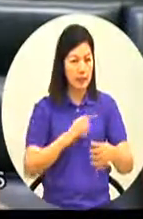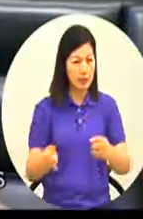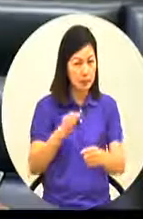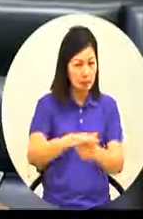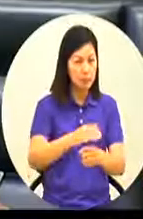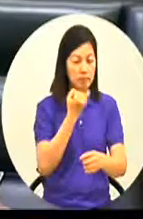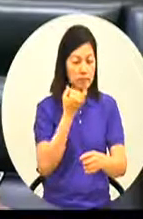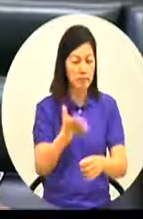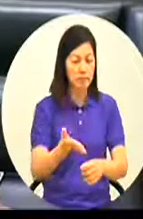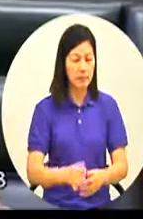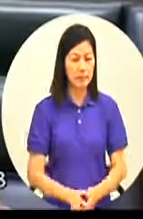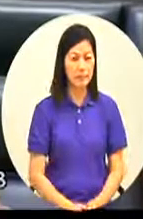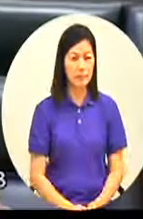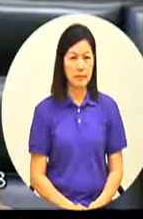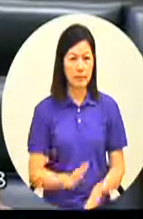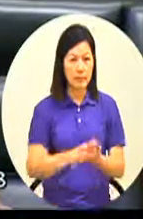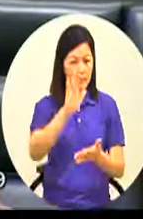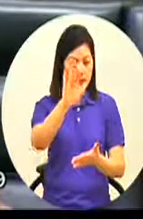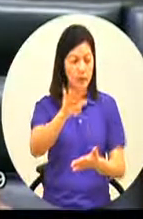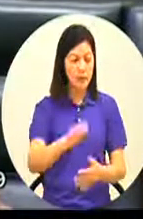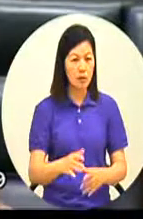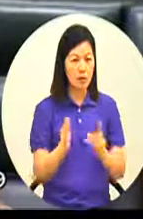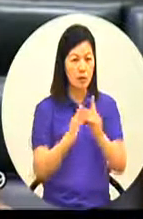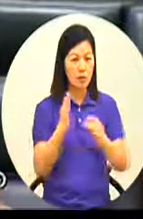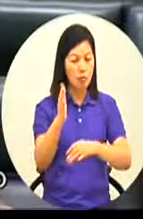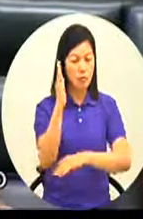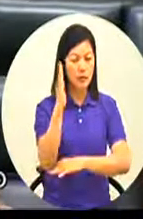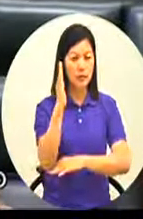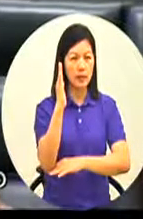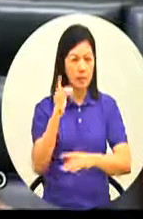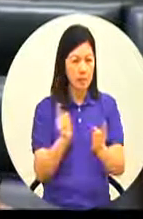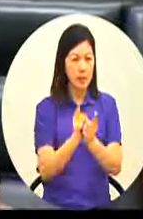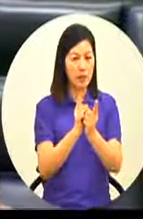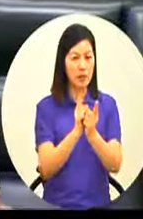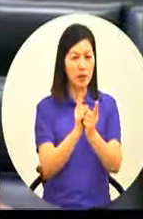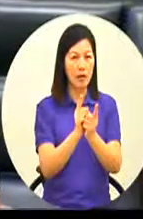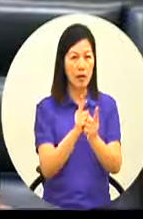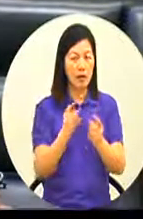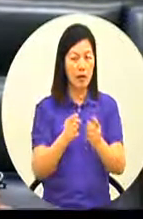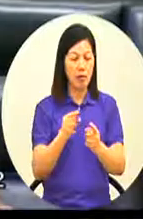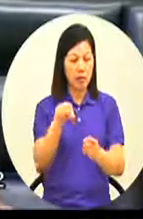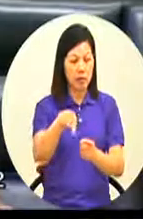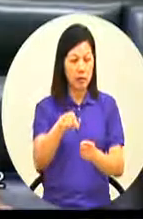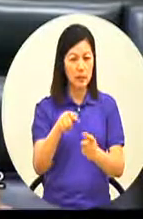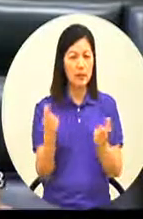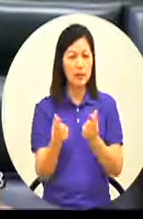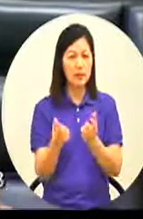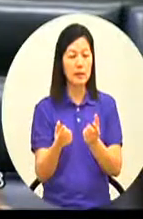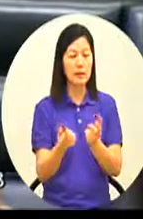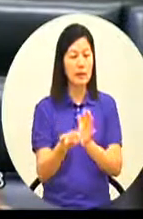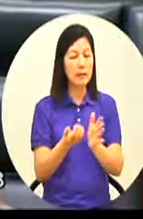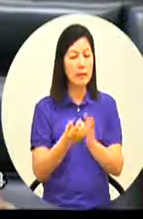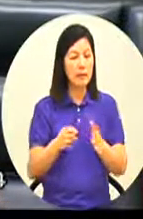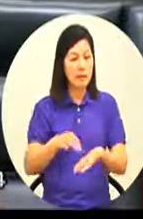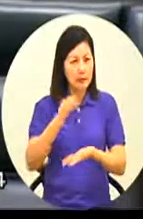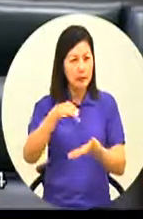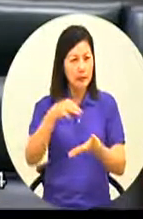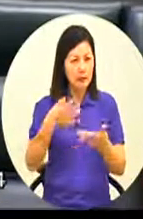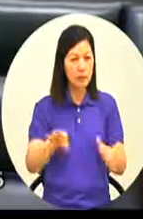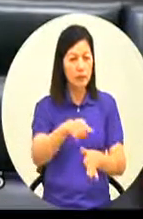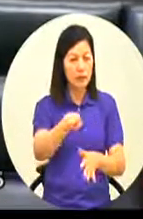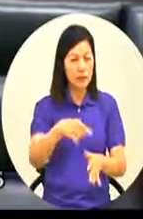长这以后未来咱的户政拄着底线，是不是这会当来纳入我们